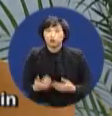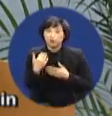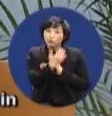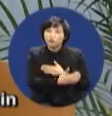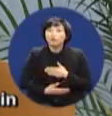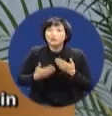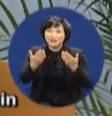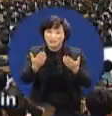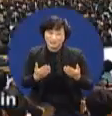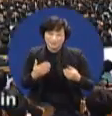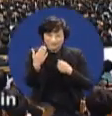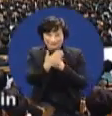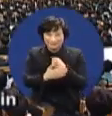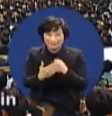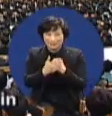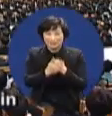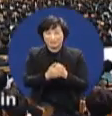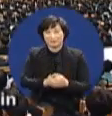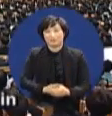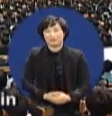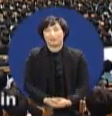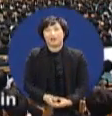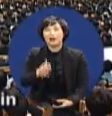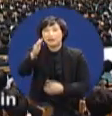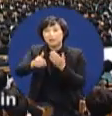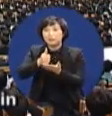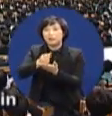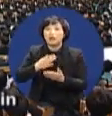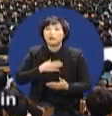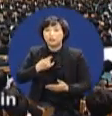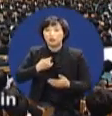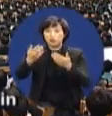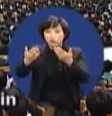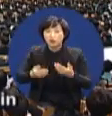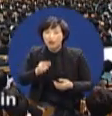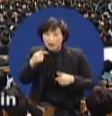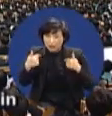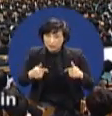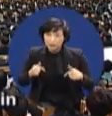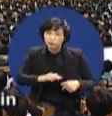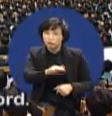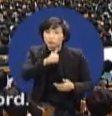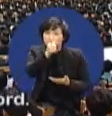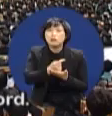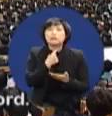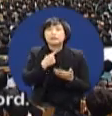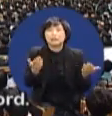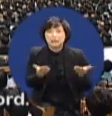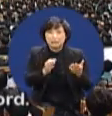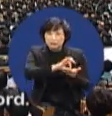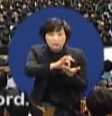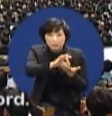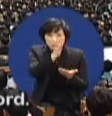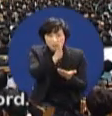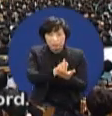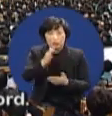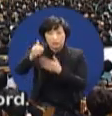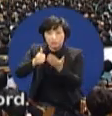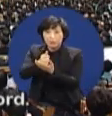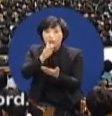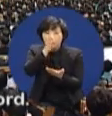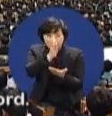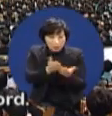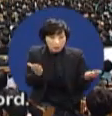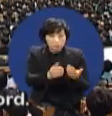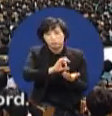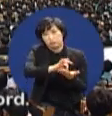육체에게 주신 은혜요. 하나님이 내게 준 것은 언제든지 죄 짓는 데 쓰면 안 되고, 하나님이 하지 말라는